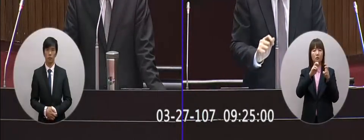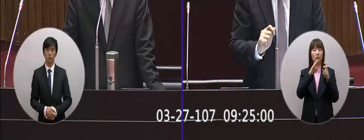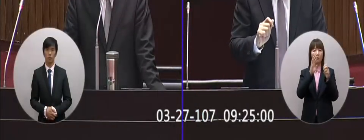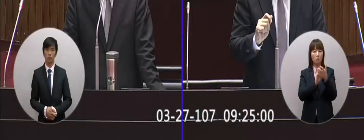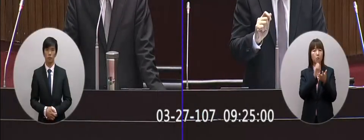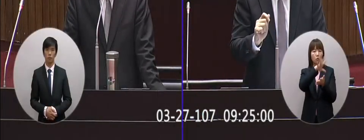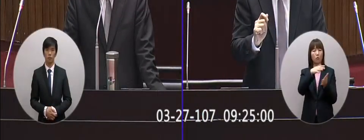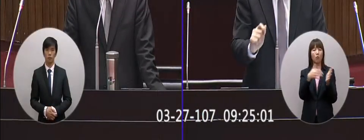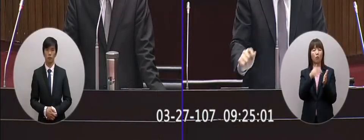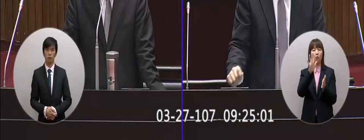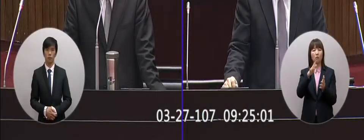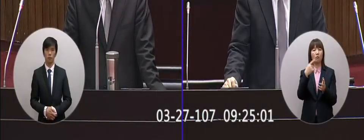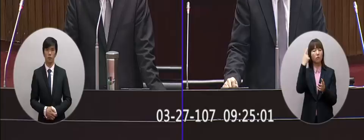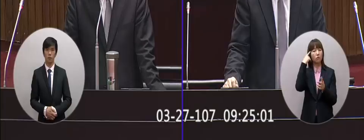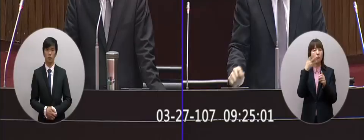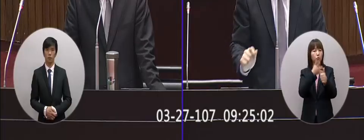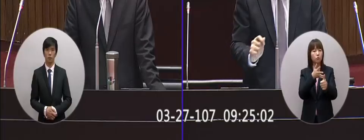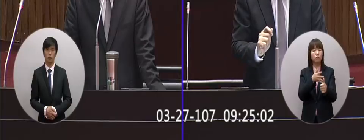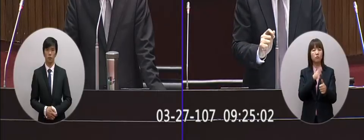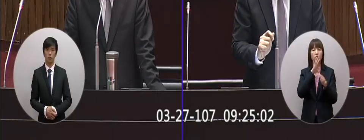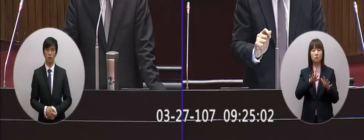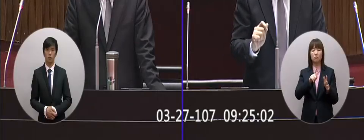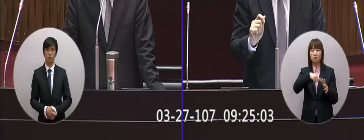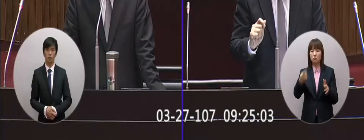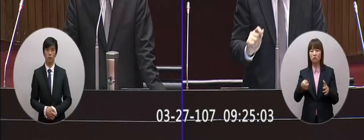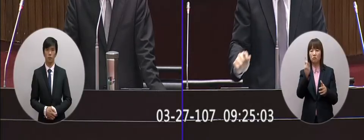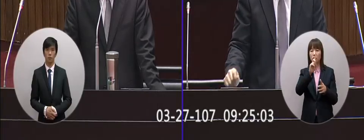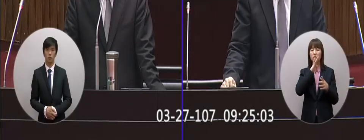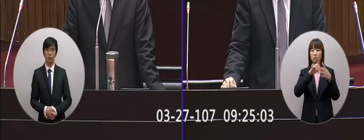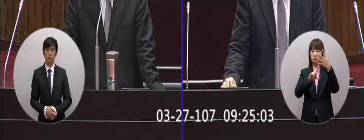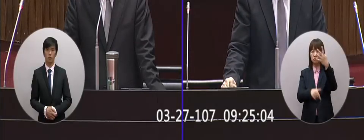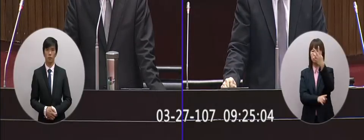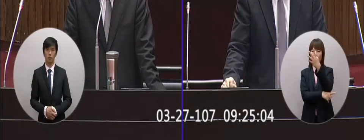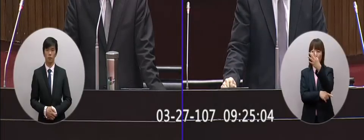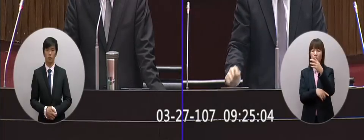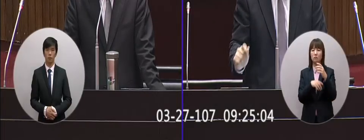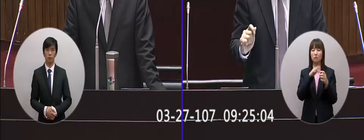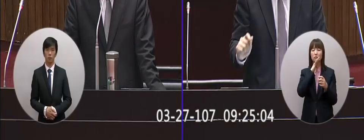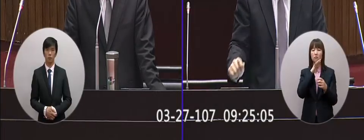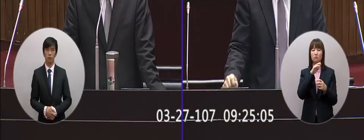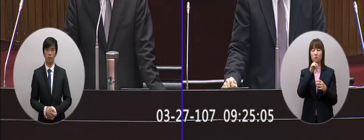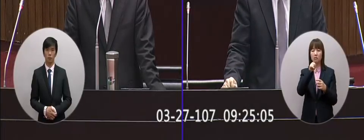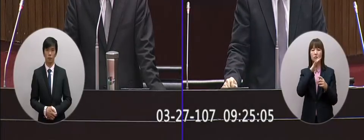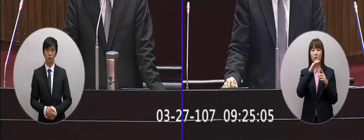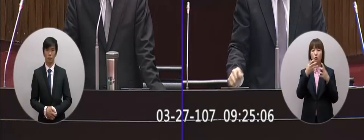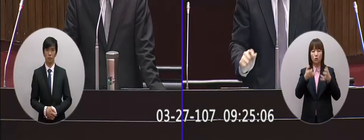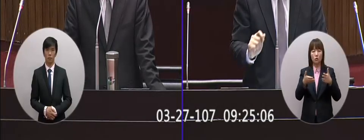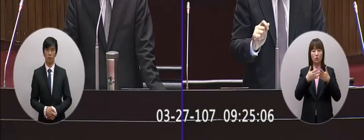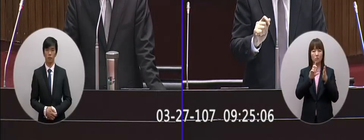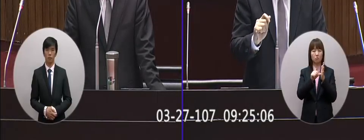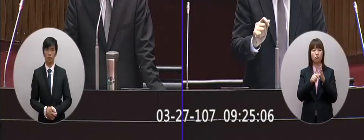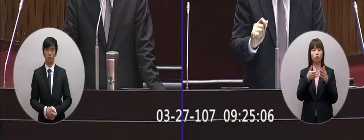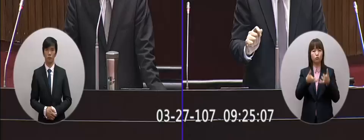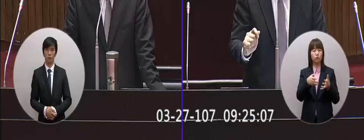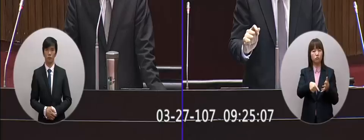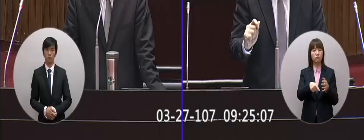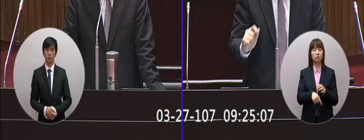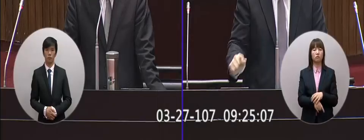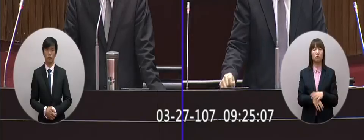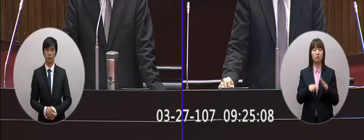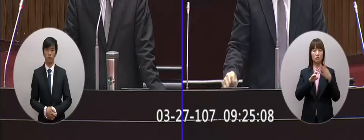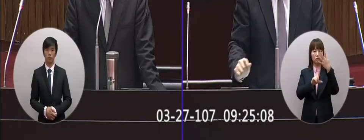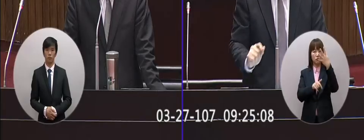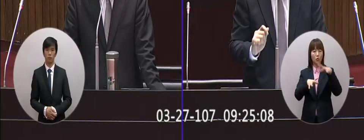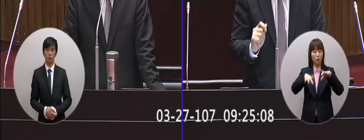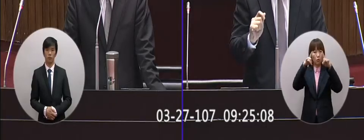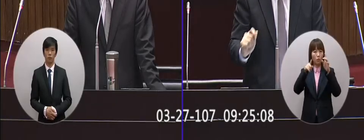告，那我想要请教院长的是这接下来的时候，因为四月底是最后的一个重要的一个期限了，那接下来在